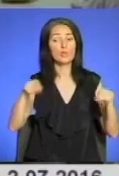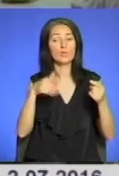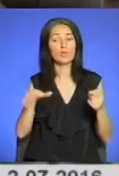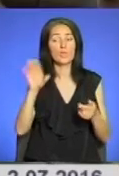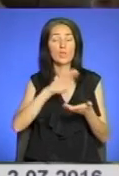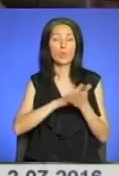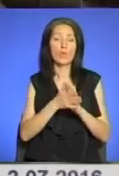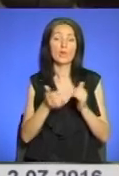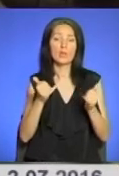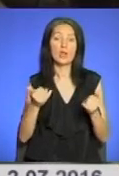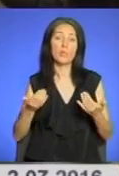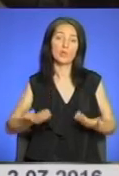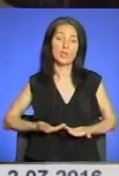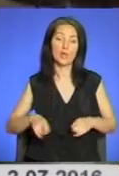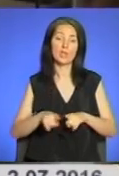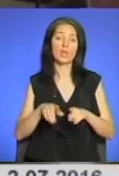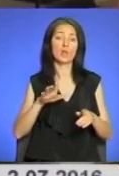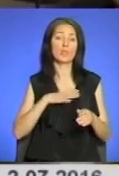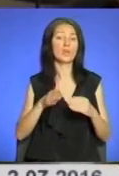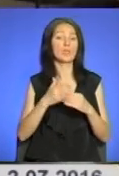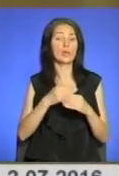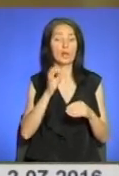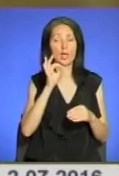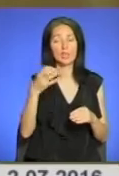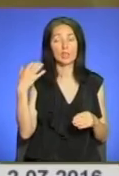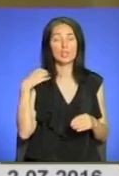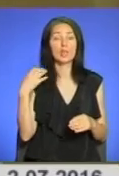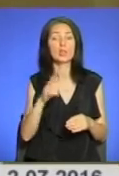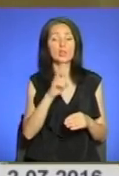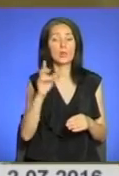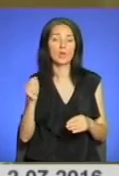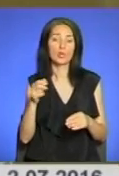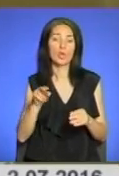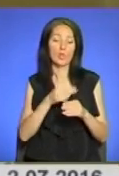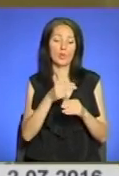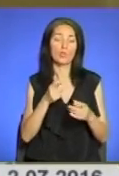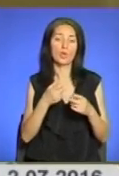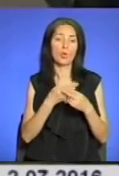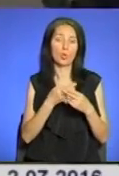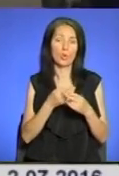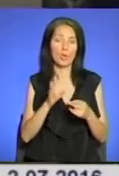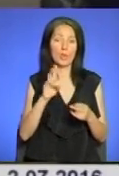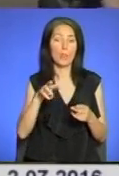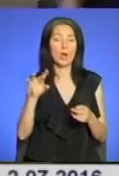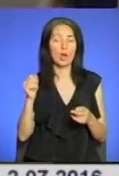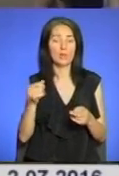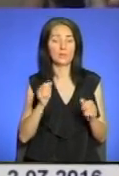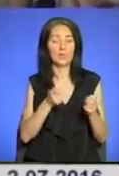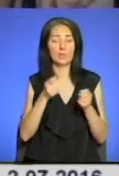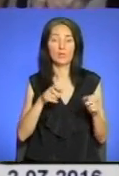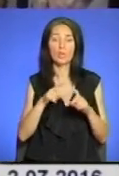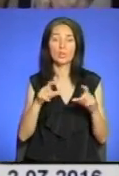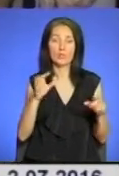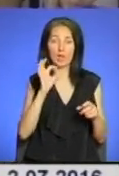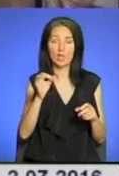проживання та відбування покарань каже начальник збараської виправної колонії Андрій Макар керівник установи стверджує що заклади